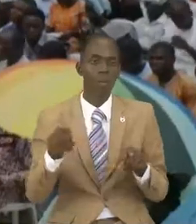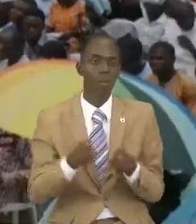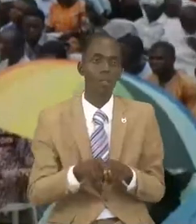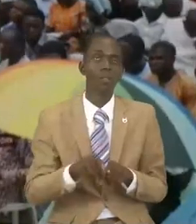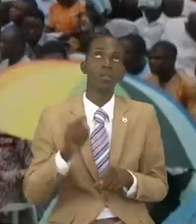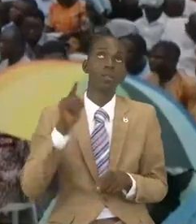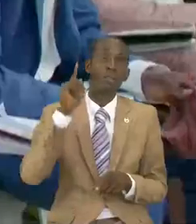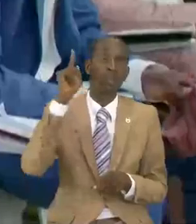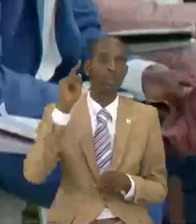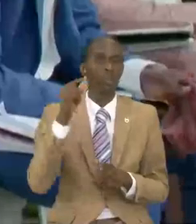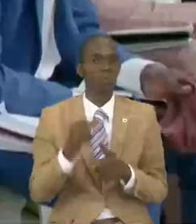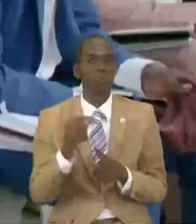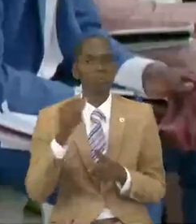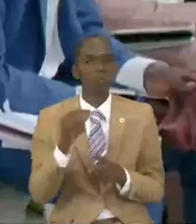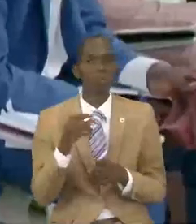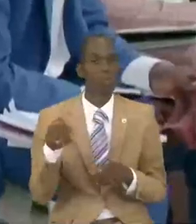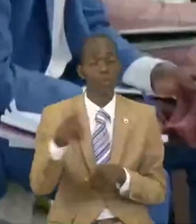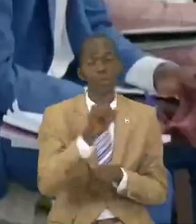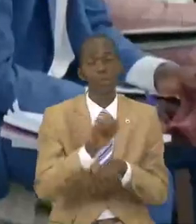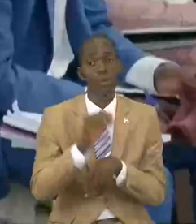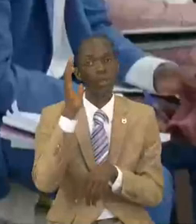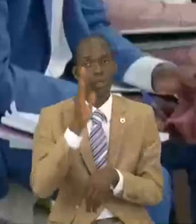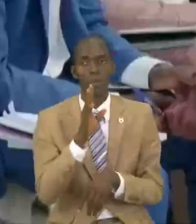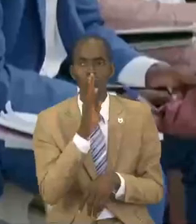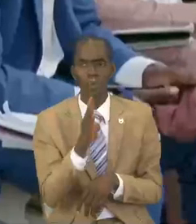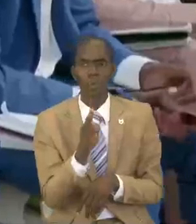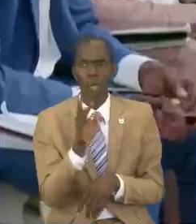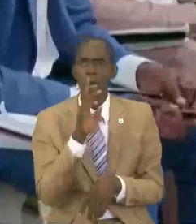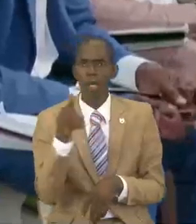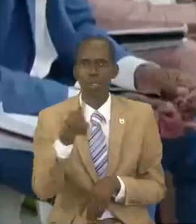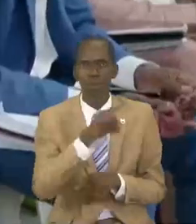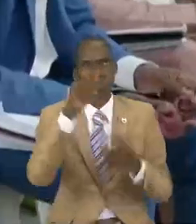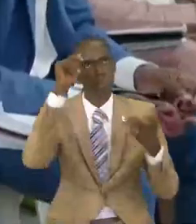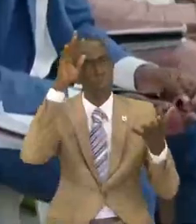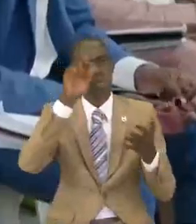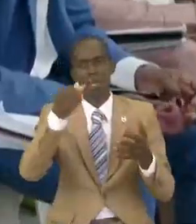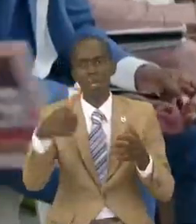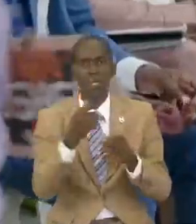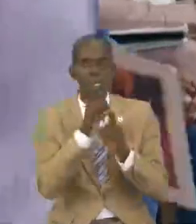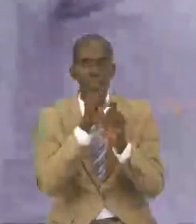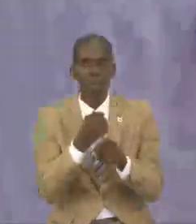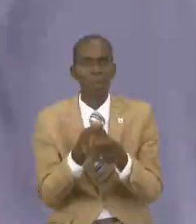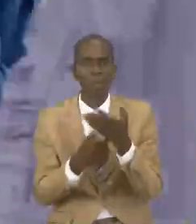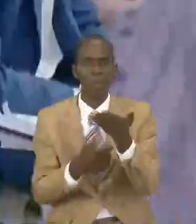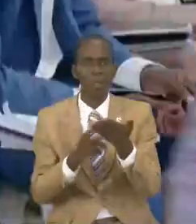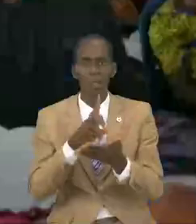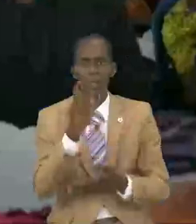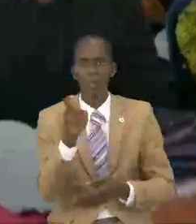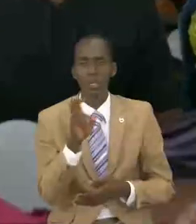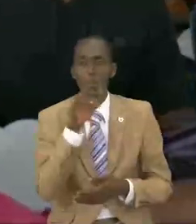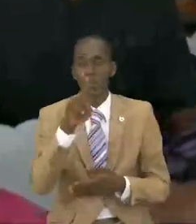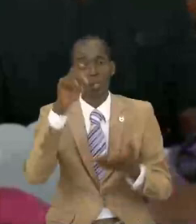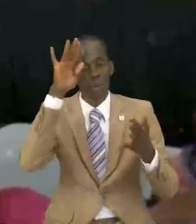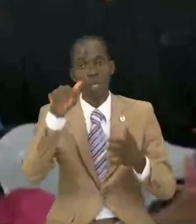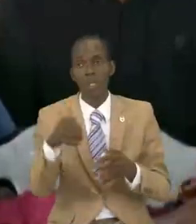selon ce qu'est son œuvre. Est-ce que j'attends une récompense là-bas? Je dis, est-ce que vous attendez une